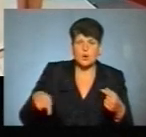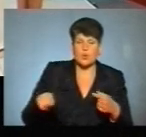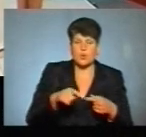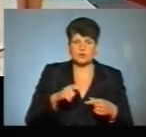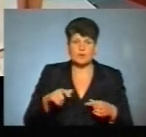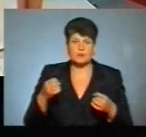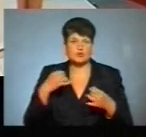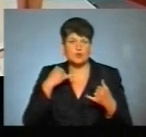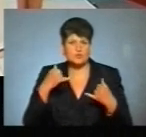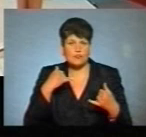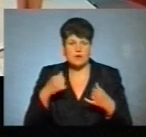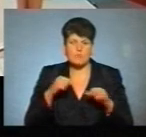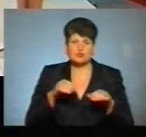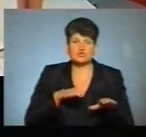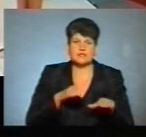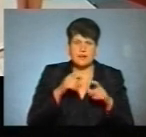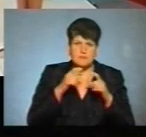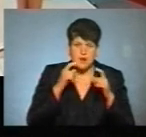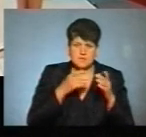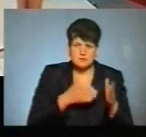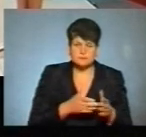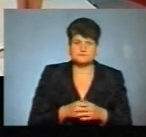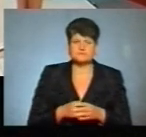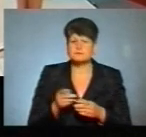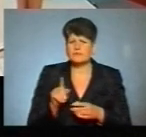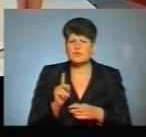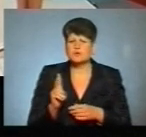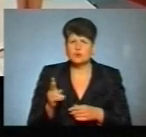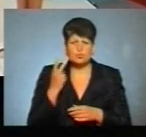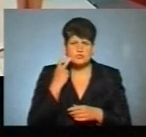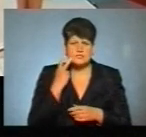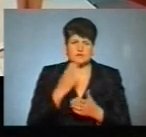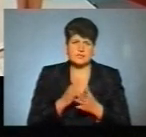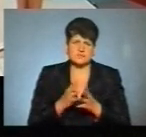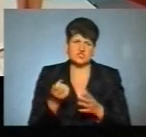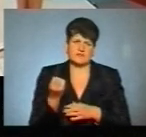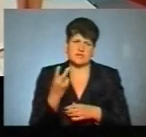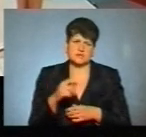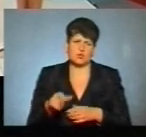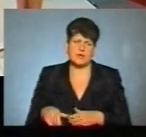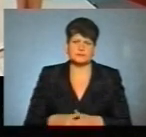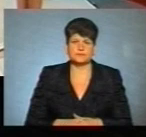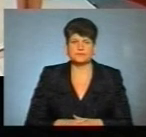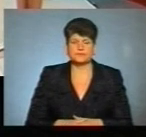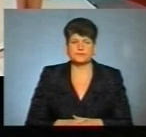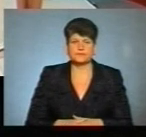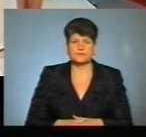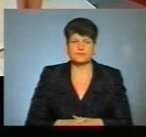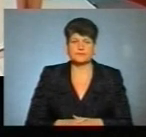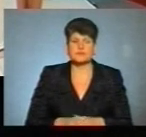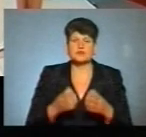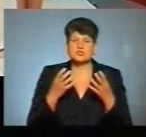Якісь люди дзвонять, просто кажуть, я можу шити маски. Таких, що постійно працюють, більше 12 людей.